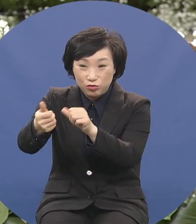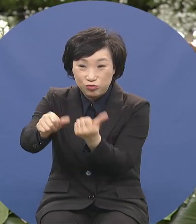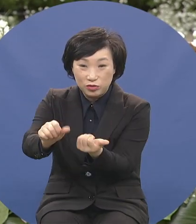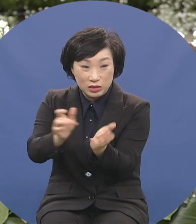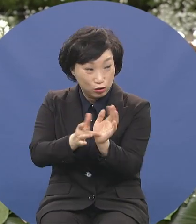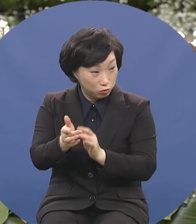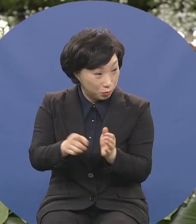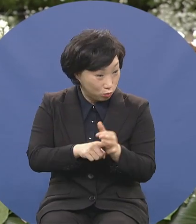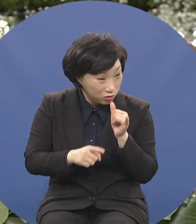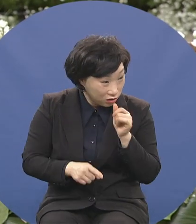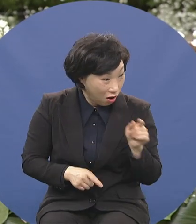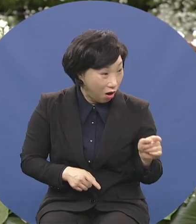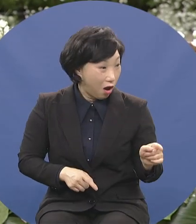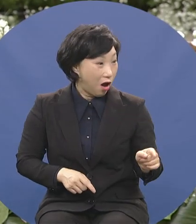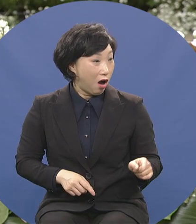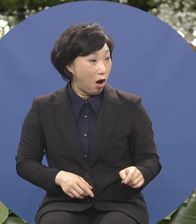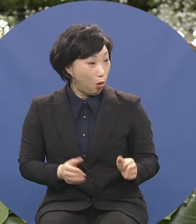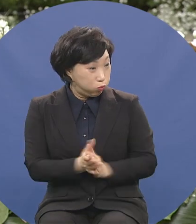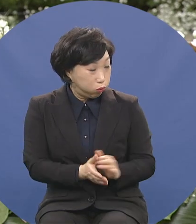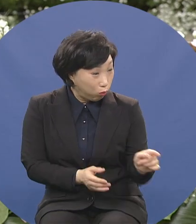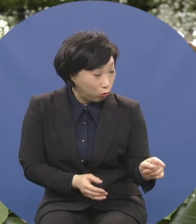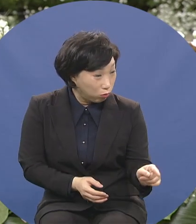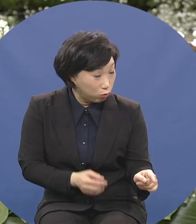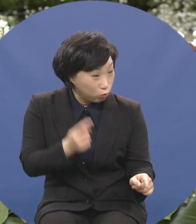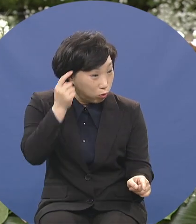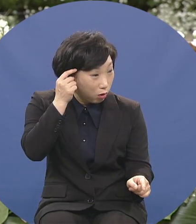예수, 아니